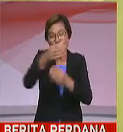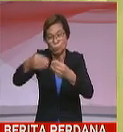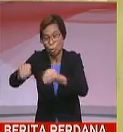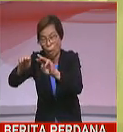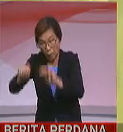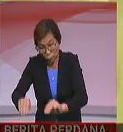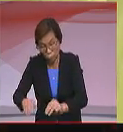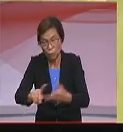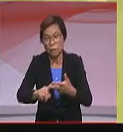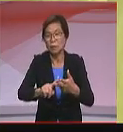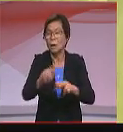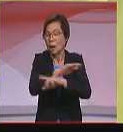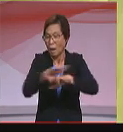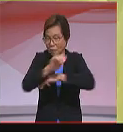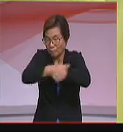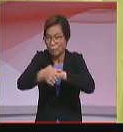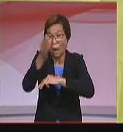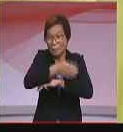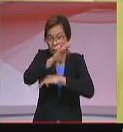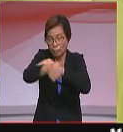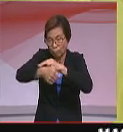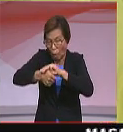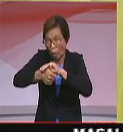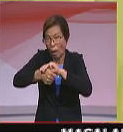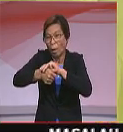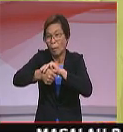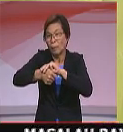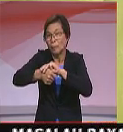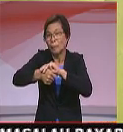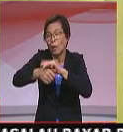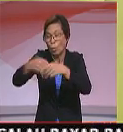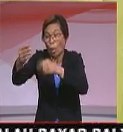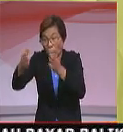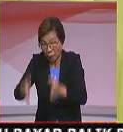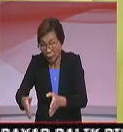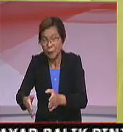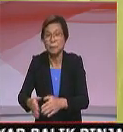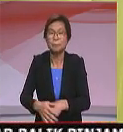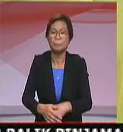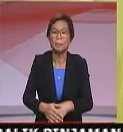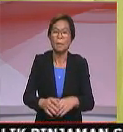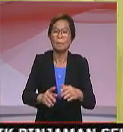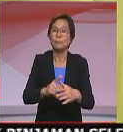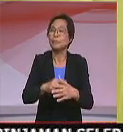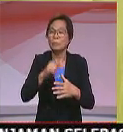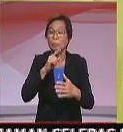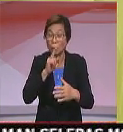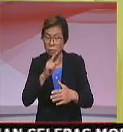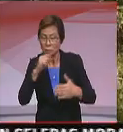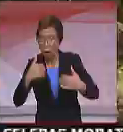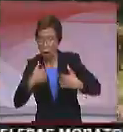Manusia dan Anti Penyeludupan Migran yang berkuasa di Malaysia ini, bagi memastikan tidak adanya isu-isu yang berkaitan.